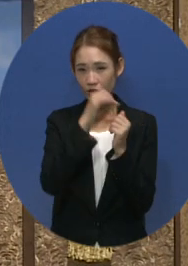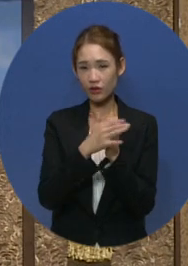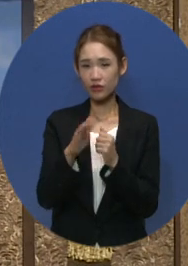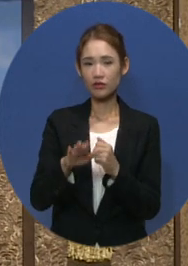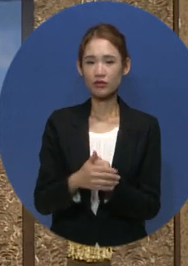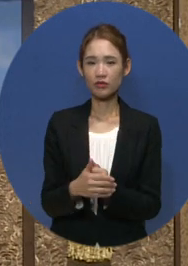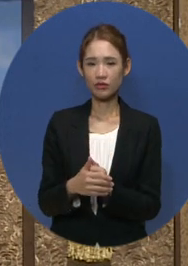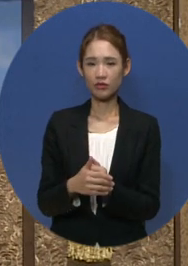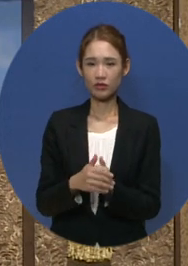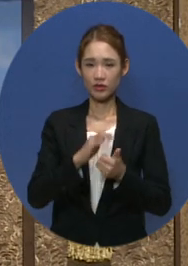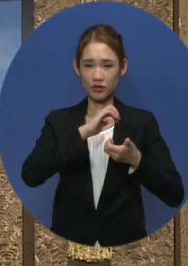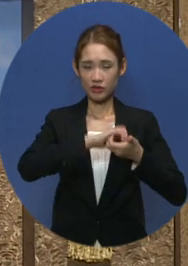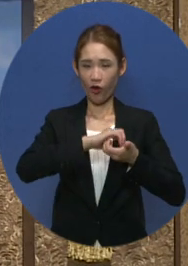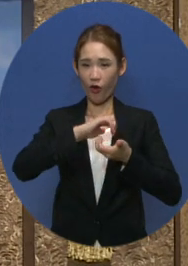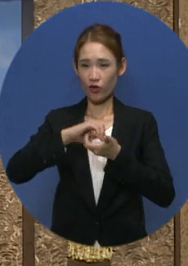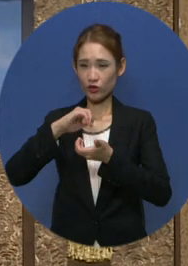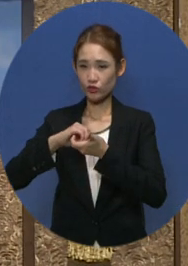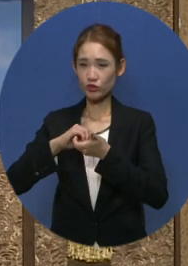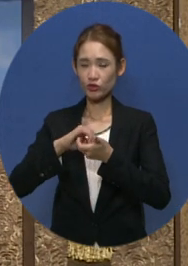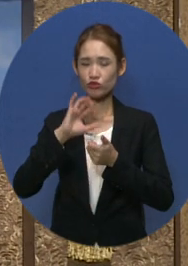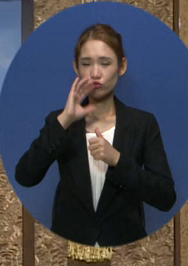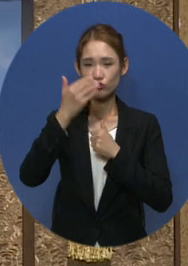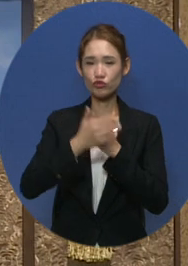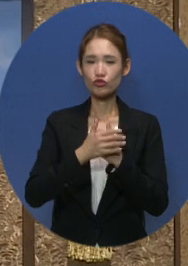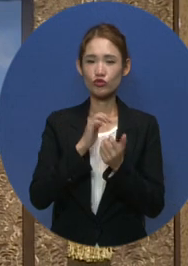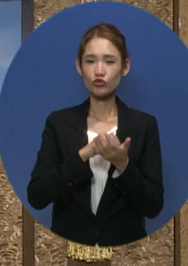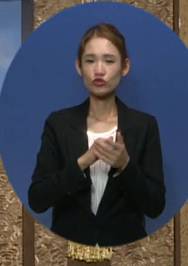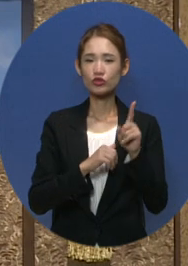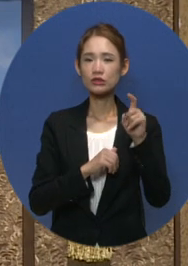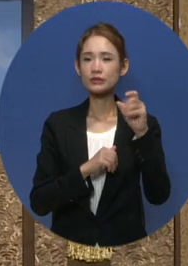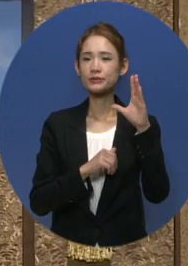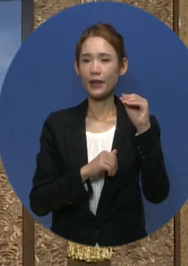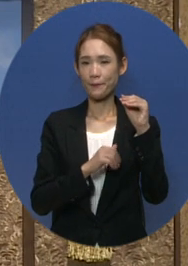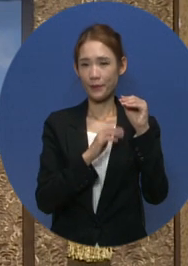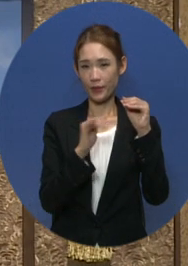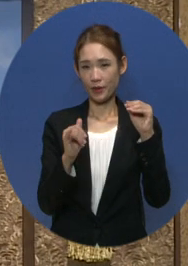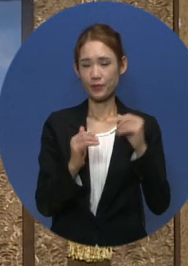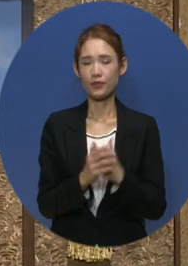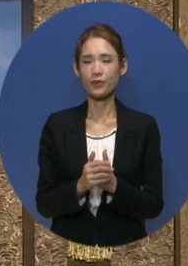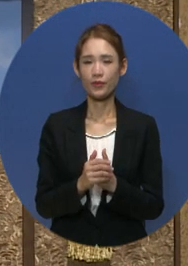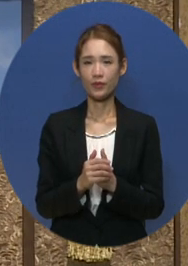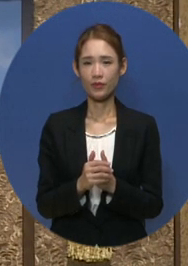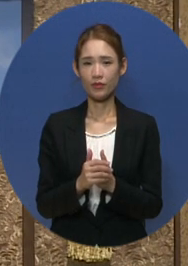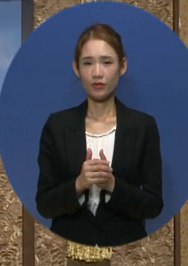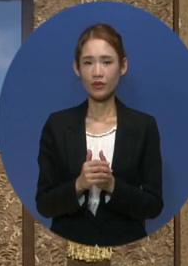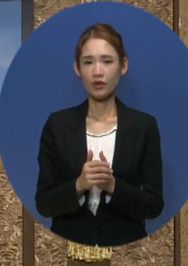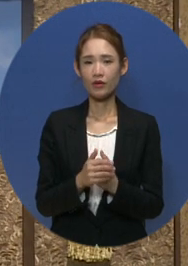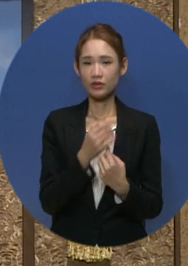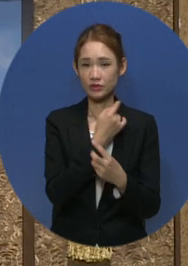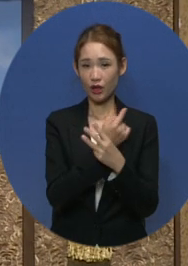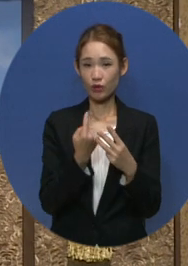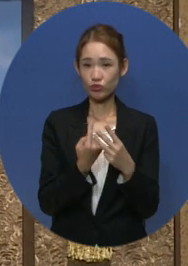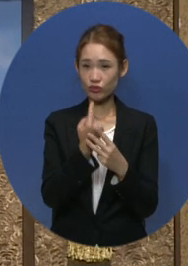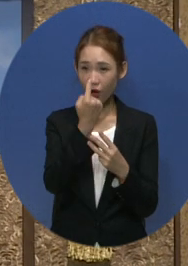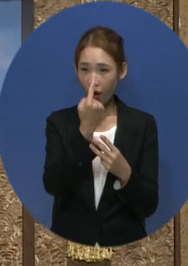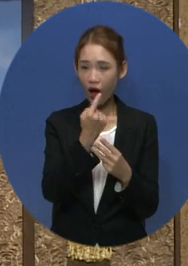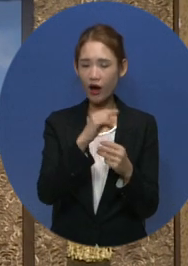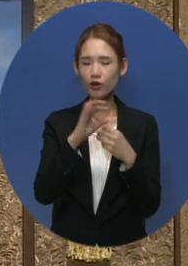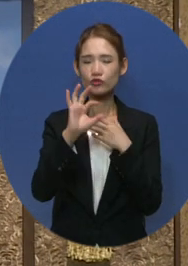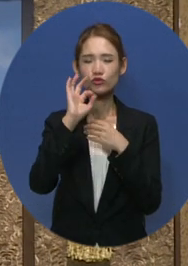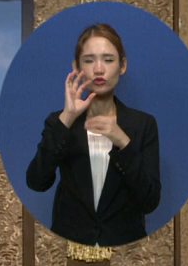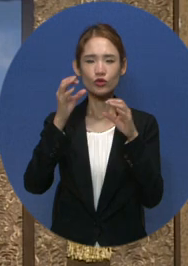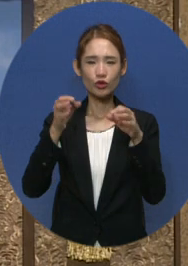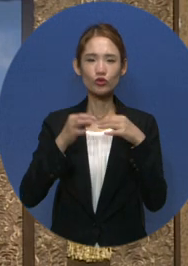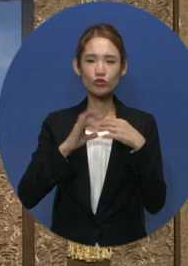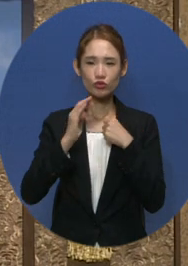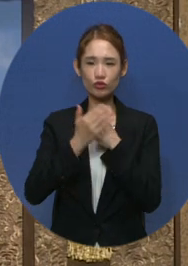그중에 정기적으로 후원해 주신 분들은 한 13만 명. 예, 정도. 그래도 이 3분의 1, 약 예, 3분의 1 가량의